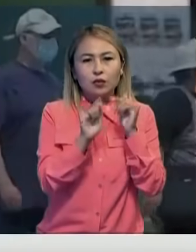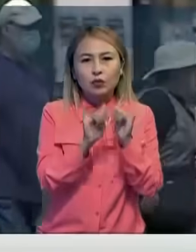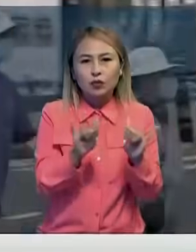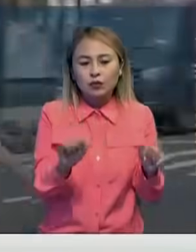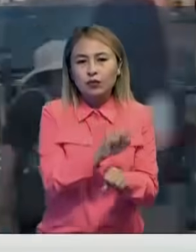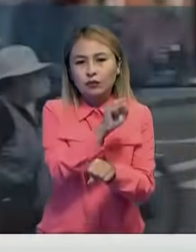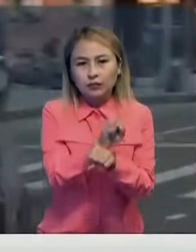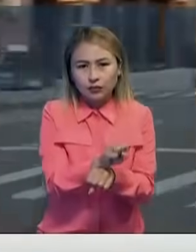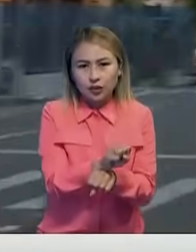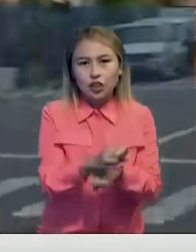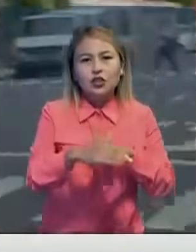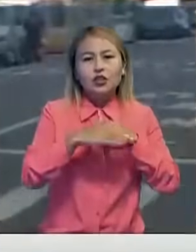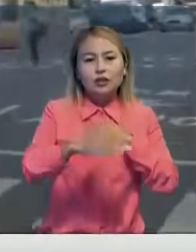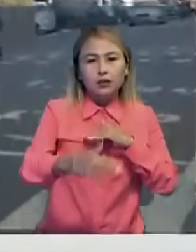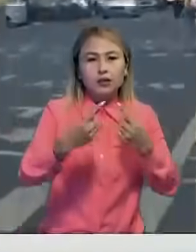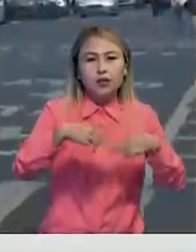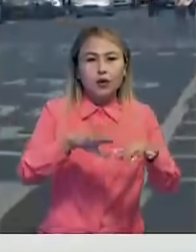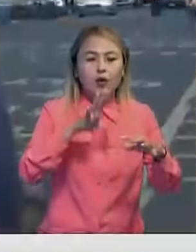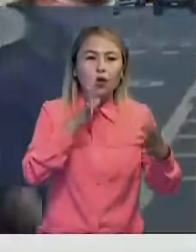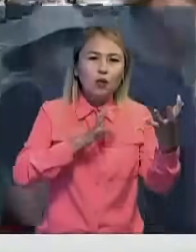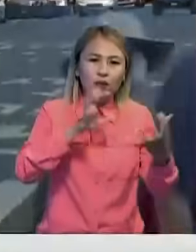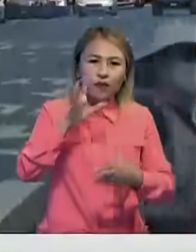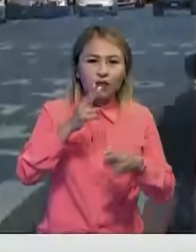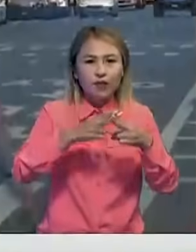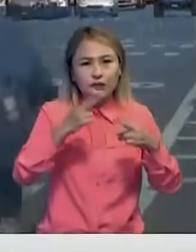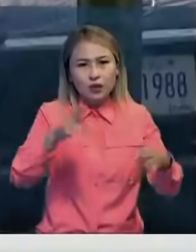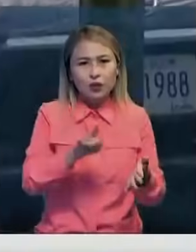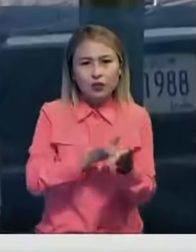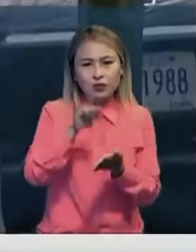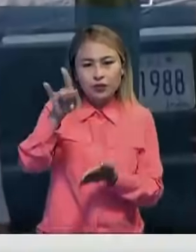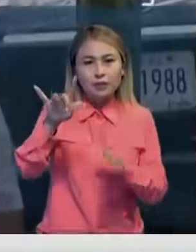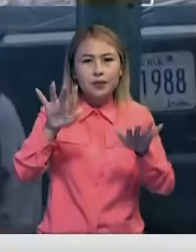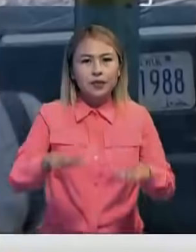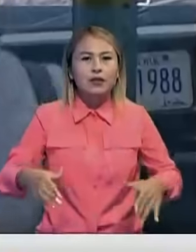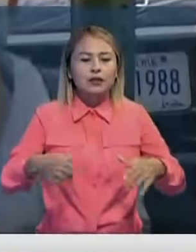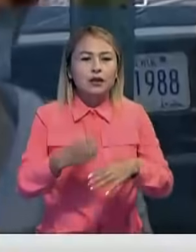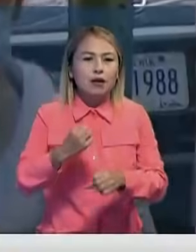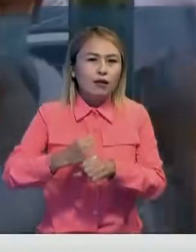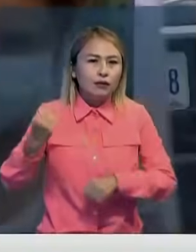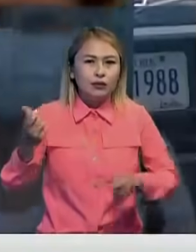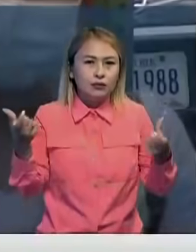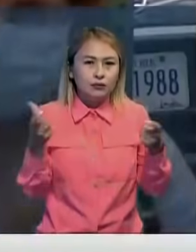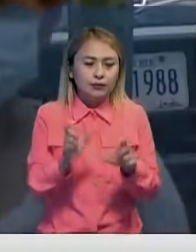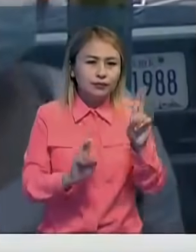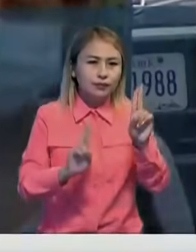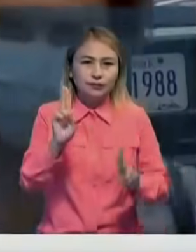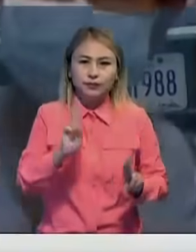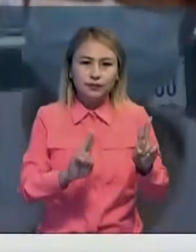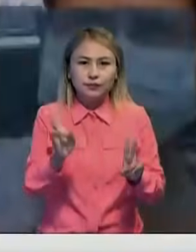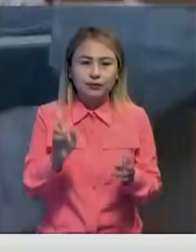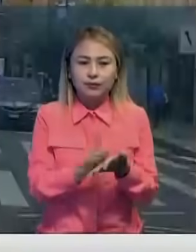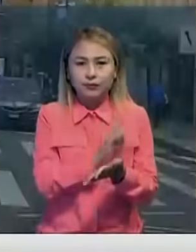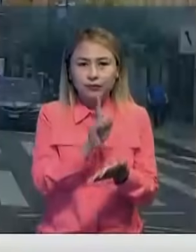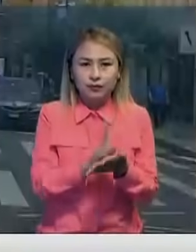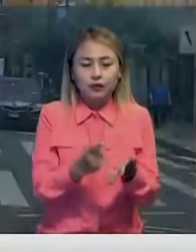таралуын тоқтатпақ ниетте. Жергілікті билік қоғамдық көліктерді вокзал мен әуежайлардағы санитарлық талаптар қатаң сақталу